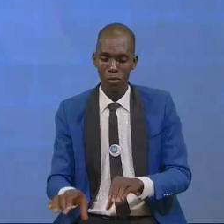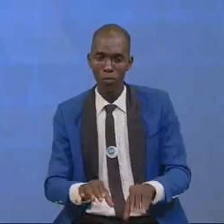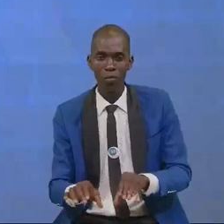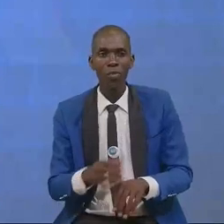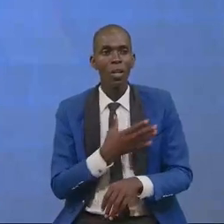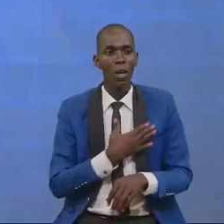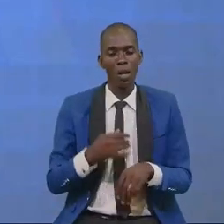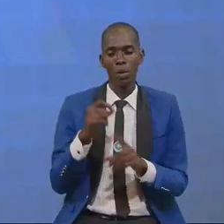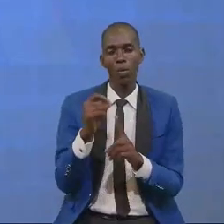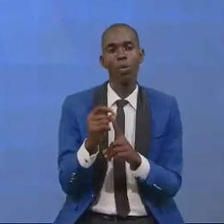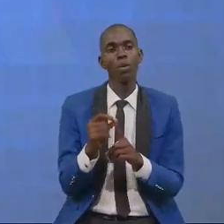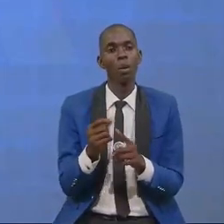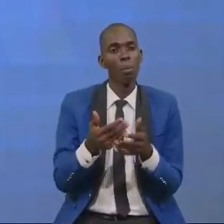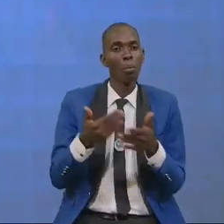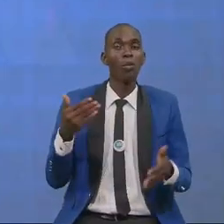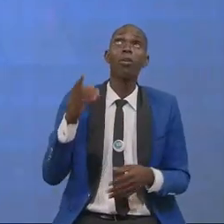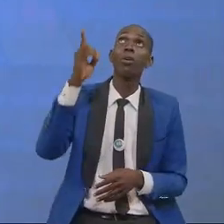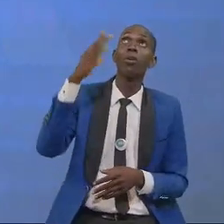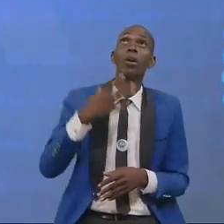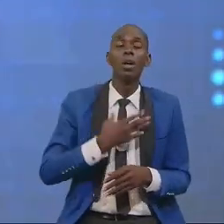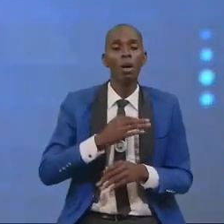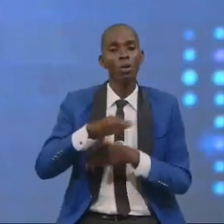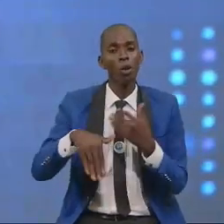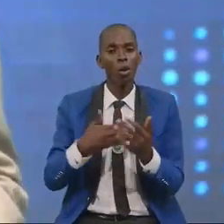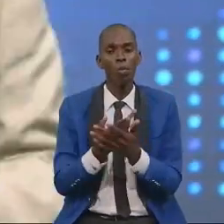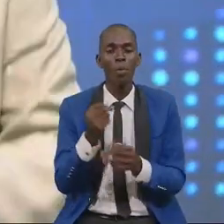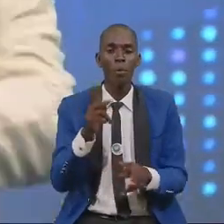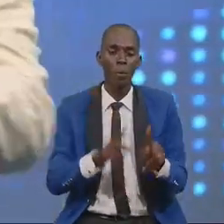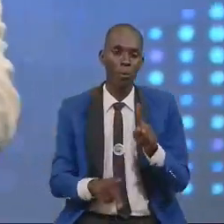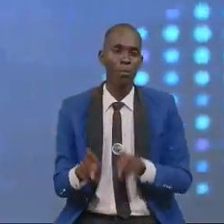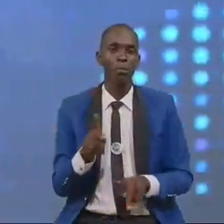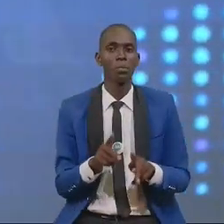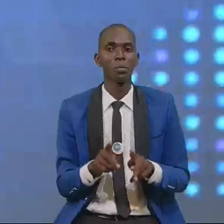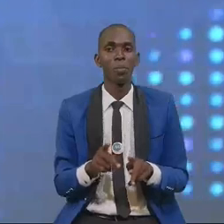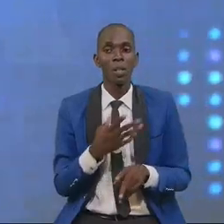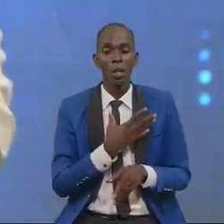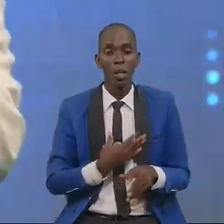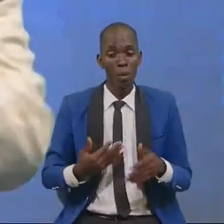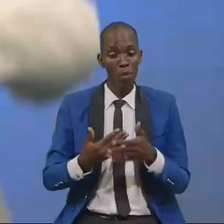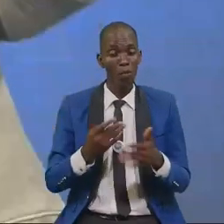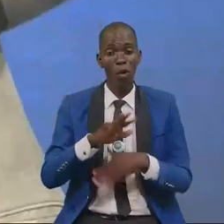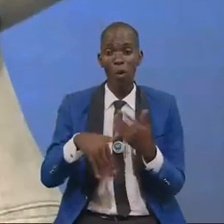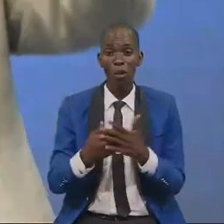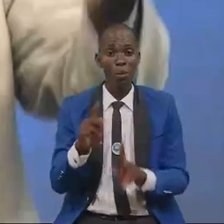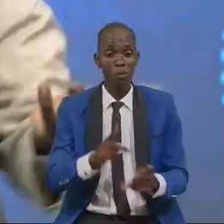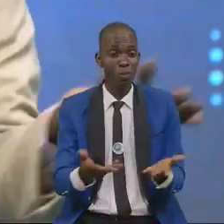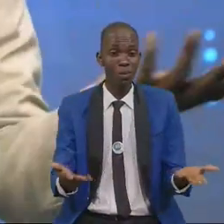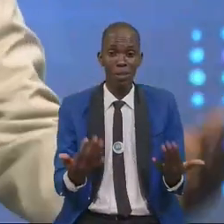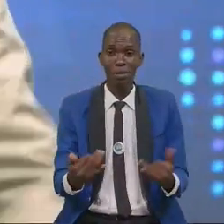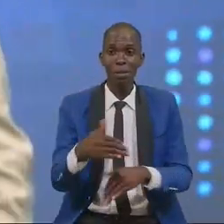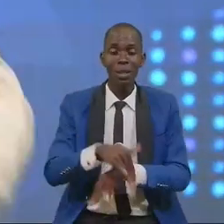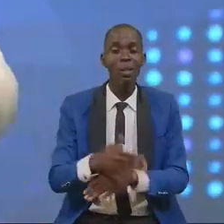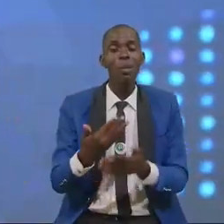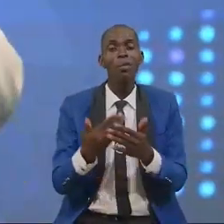puissants en oeuvre et en parole devant Dieu et devant tous les hommes et devant tous ceux qui sont là ce soir et même devant